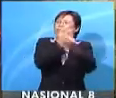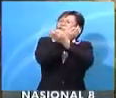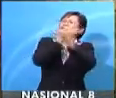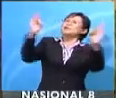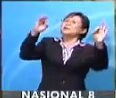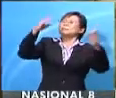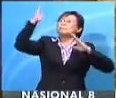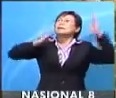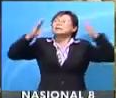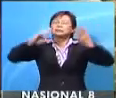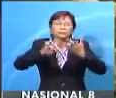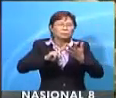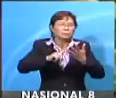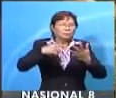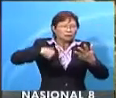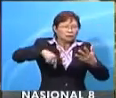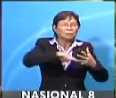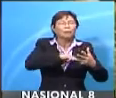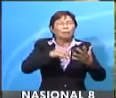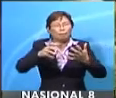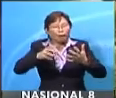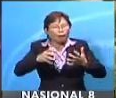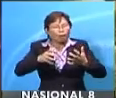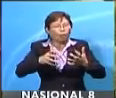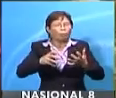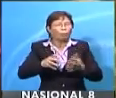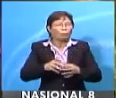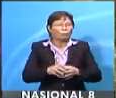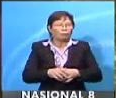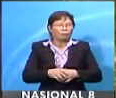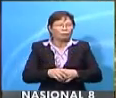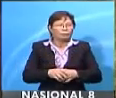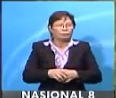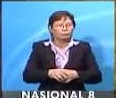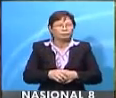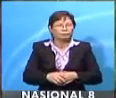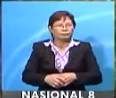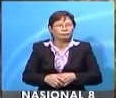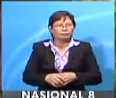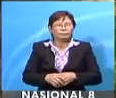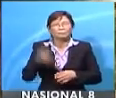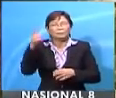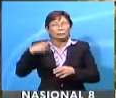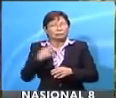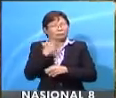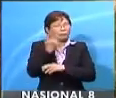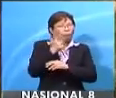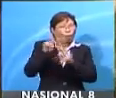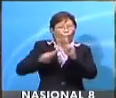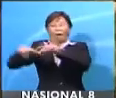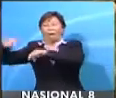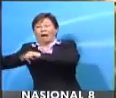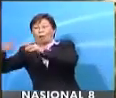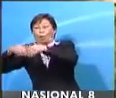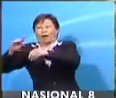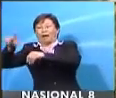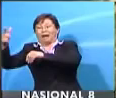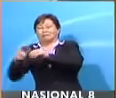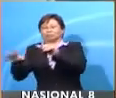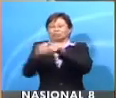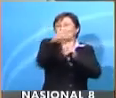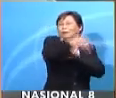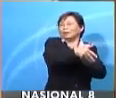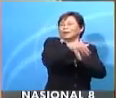kita mahu mengizinkan orang lain campur tangan dalam soal apa yang tak ditentukan oleh